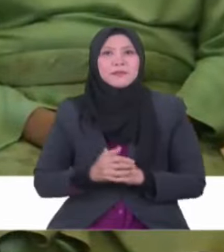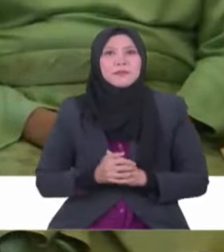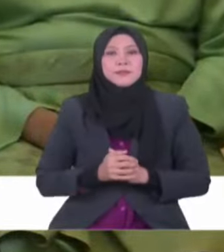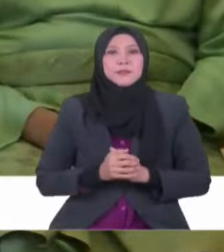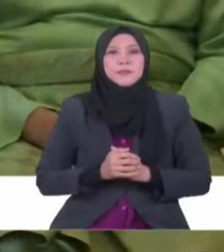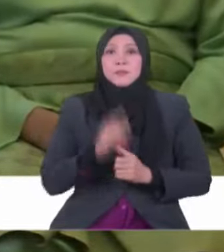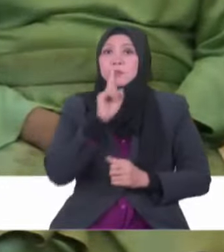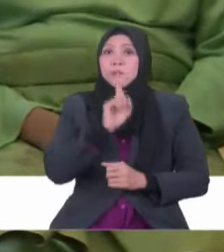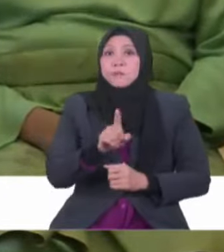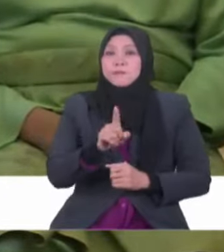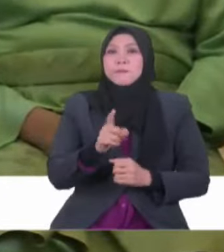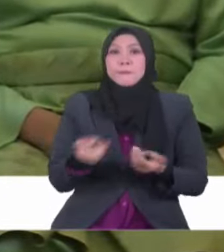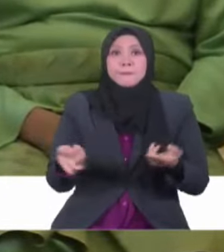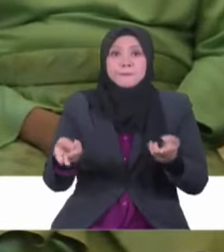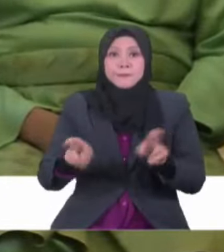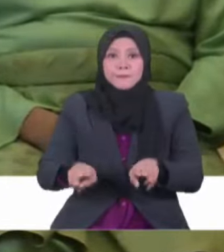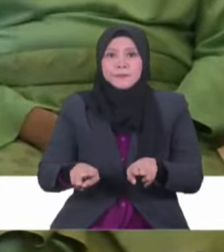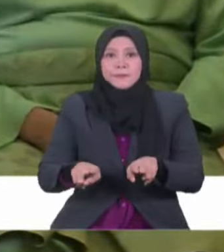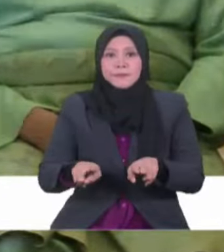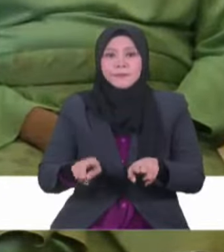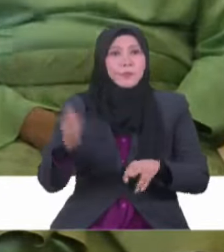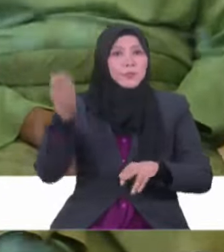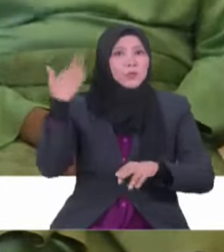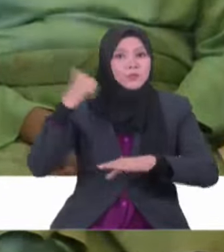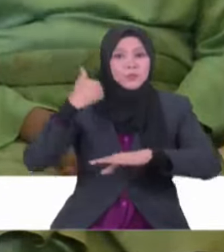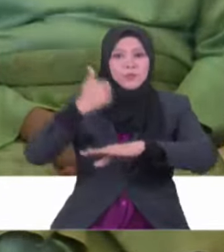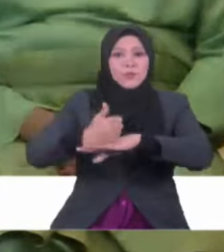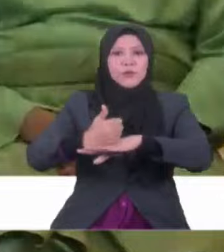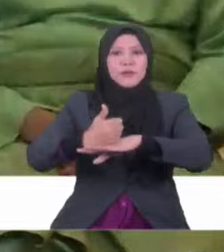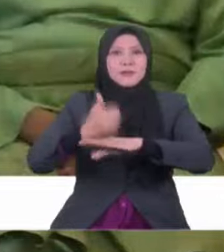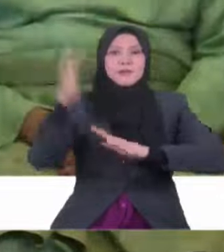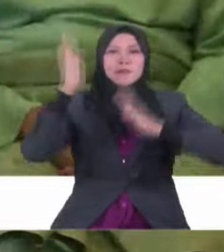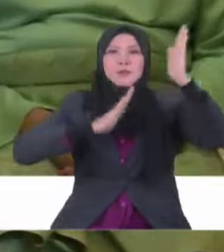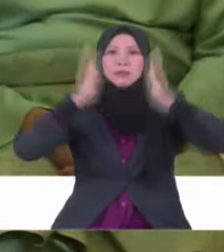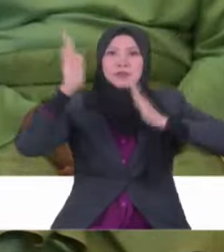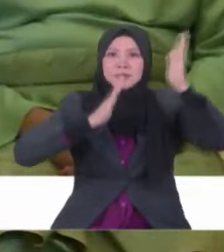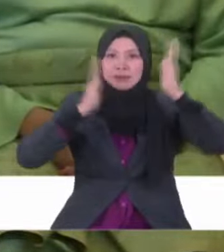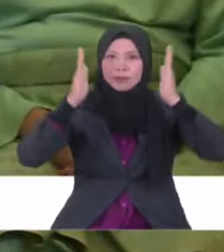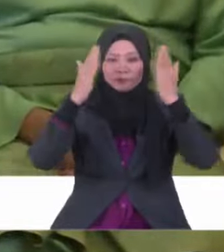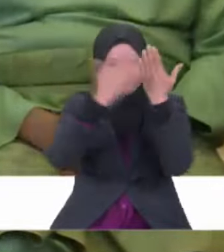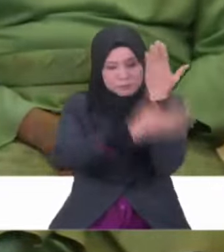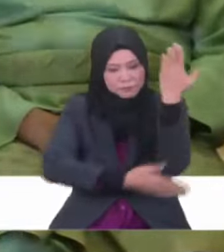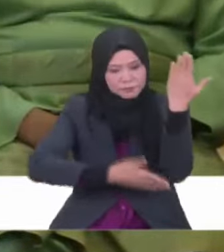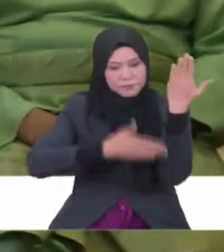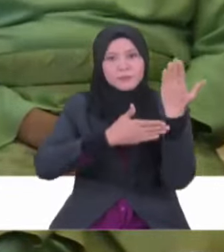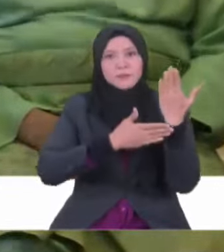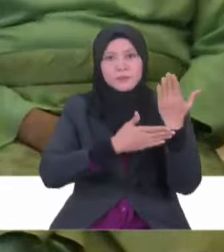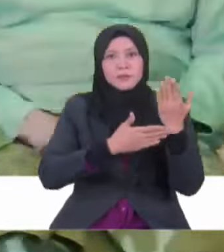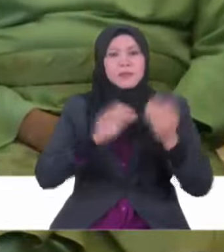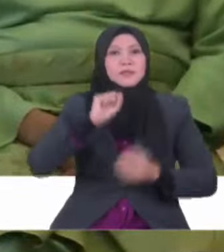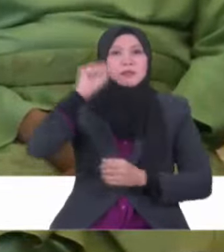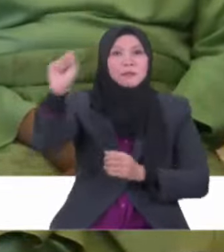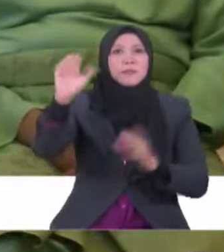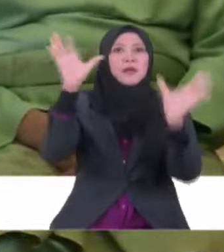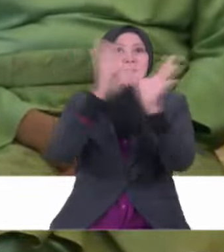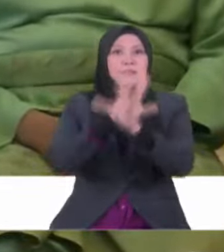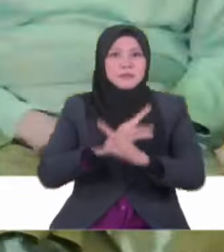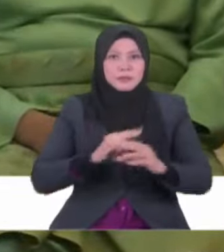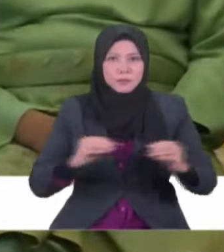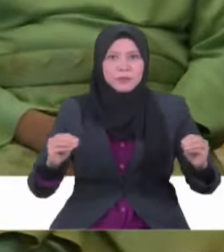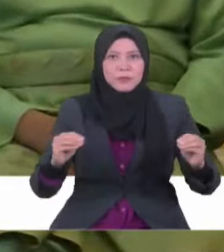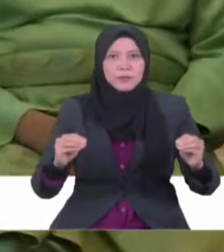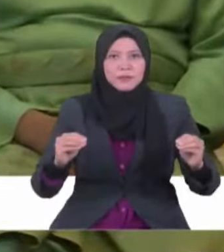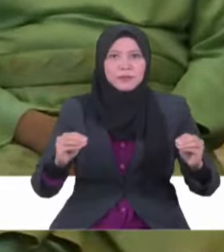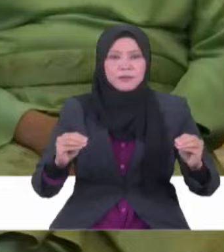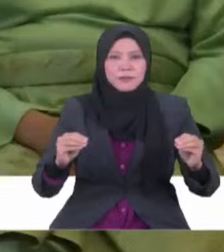termeterai semasa penubuhan Malaysia, Semenanjung Tanah Melayu, Sabah dan Sarawak.